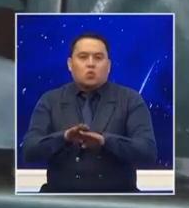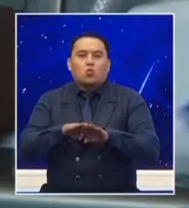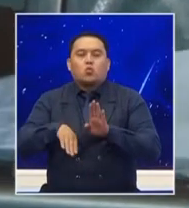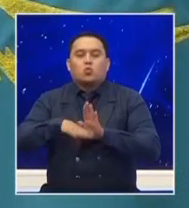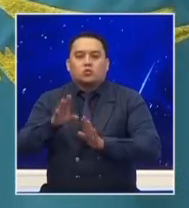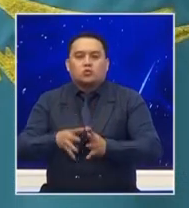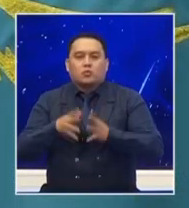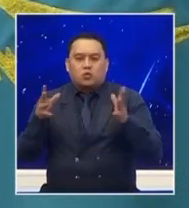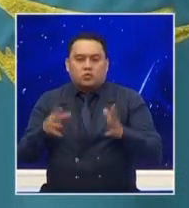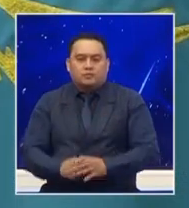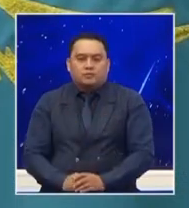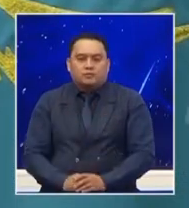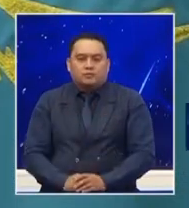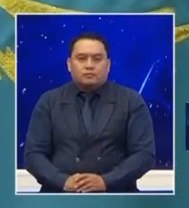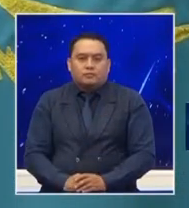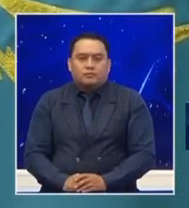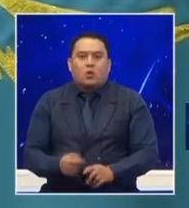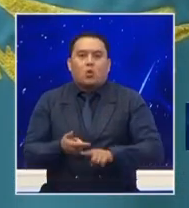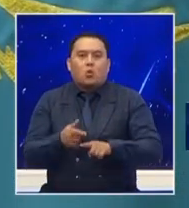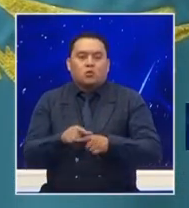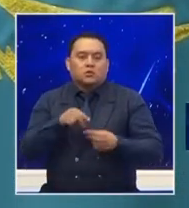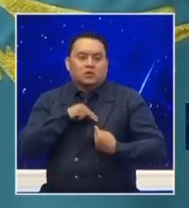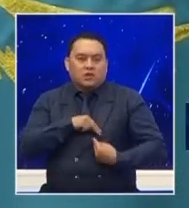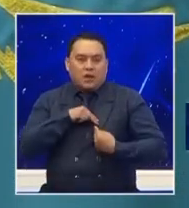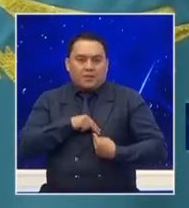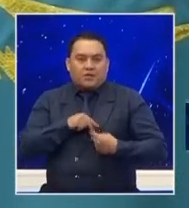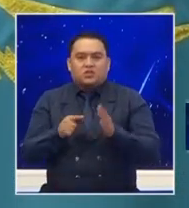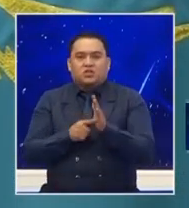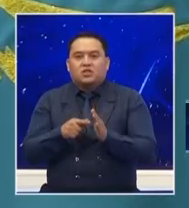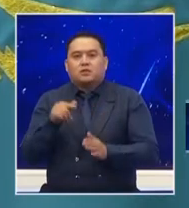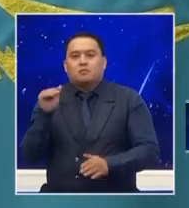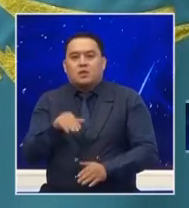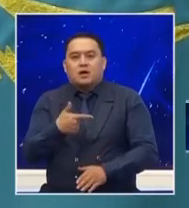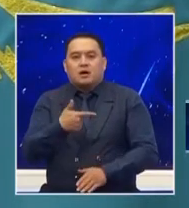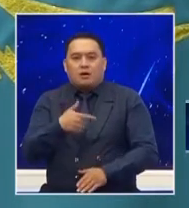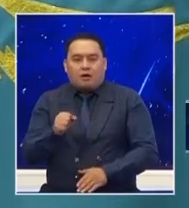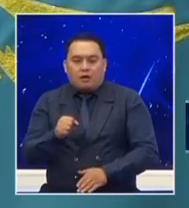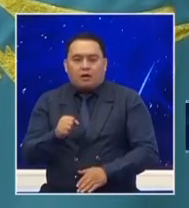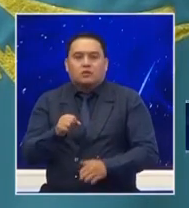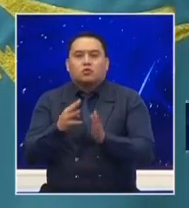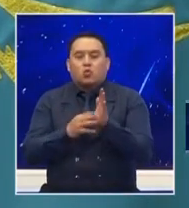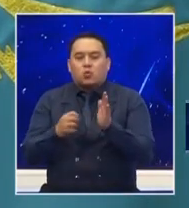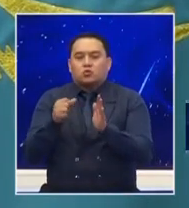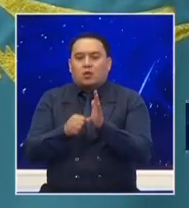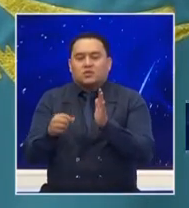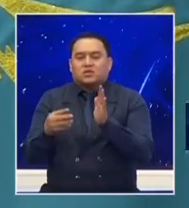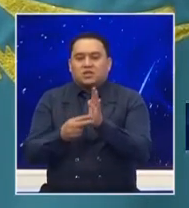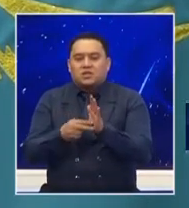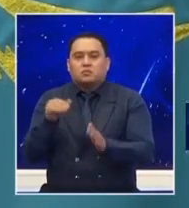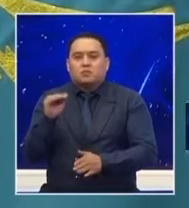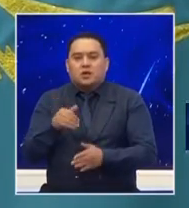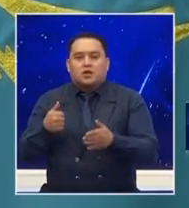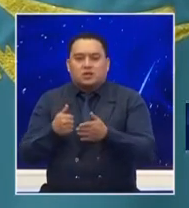еселеніпті. Егін шаруашылығында егіс көлемі 7 мың гектарға артып, 968 мың гектарға